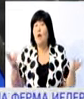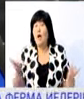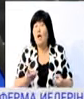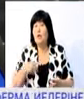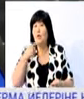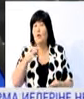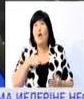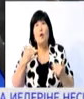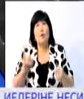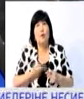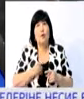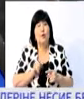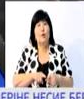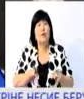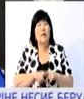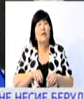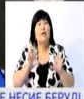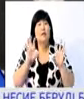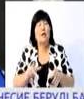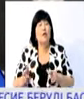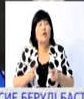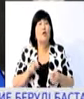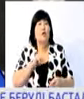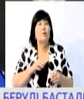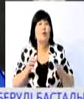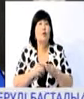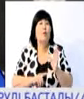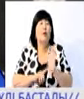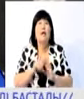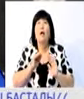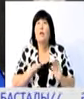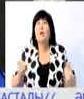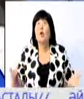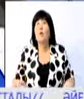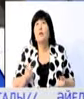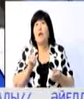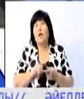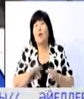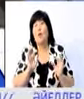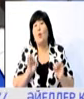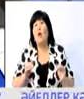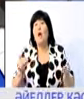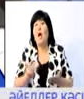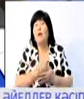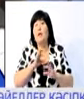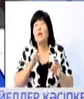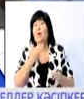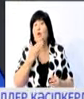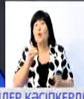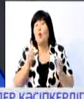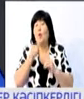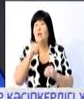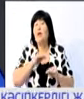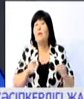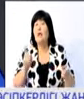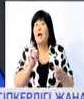сөз болды. Бүгінде бұл туралы норманы әзірлеуге жұмыс тобы кіріскен. Сондай-ақ бала өміріне қатысты оң ақпарат та айтылды. Соңғы 10 жылда